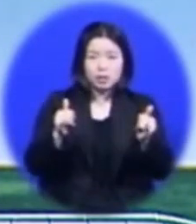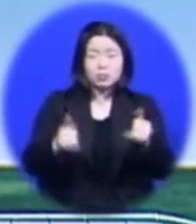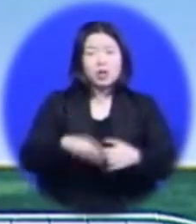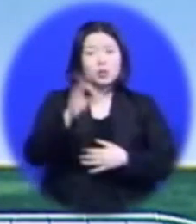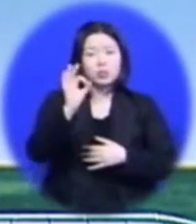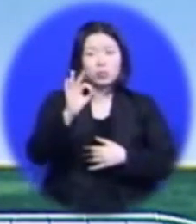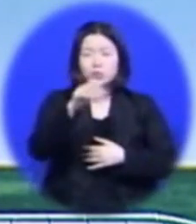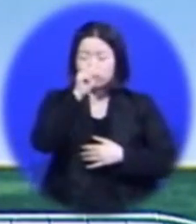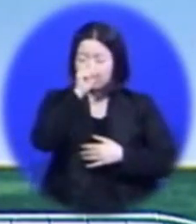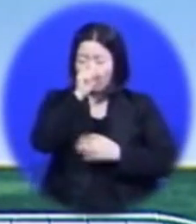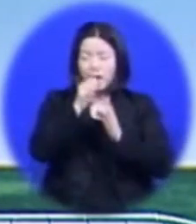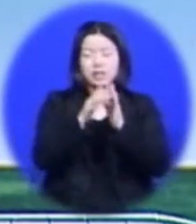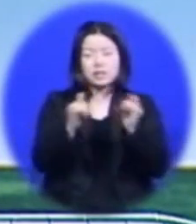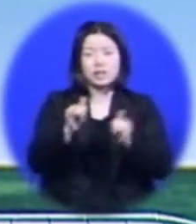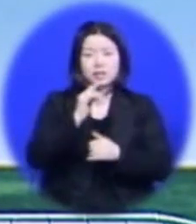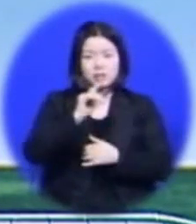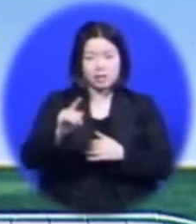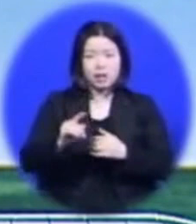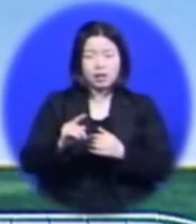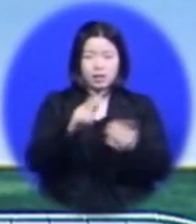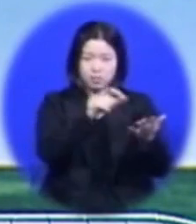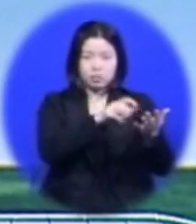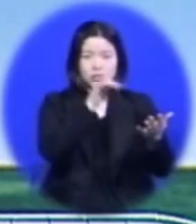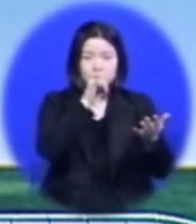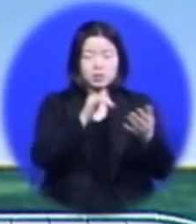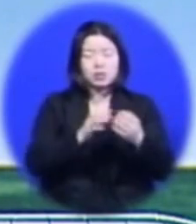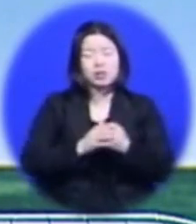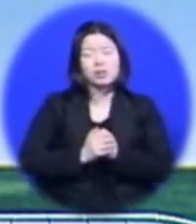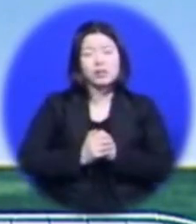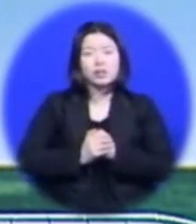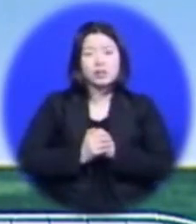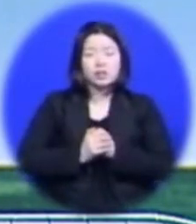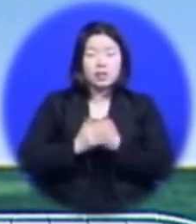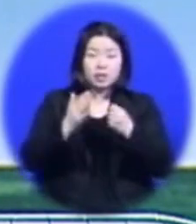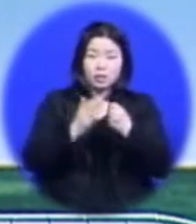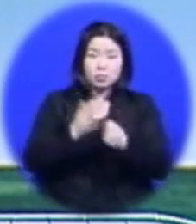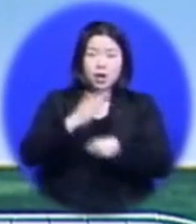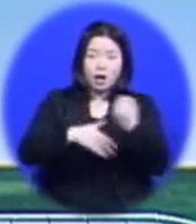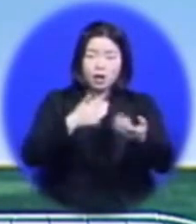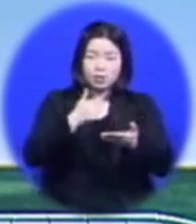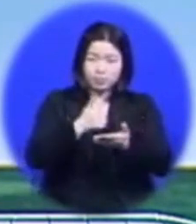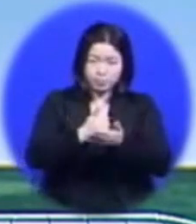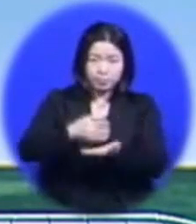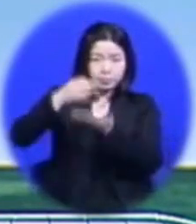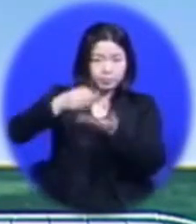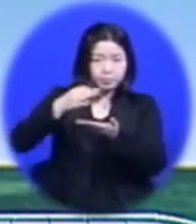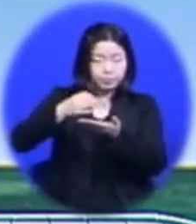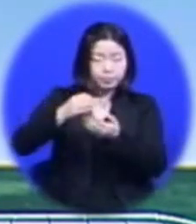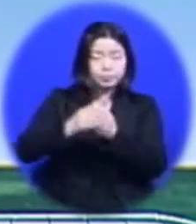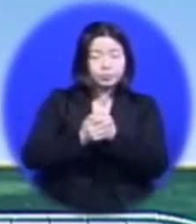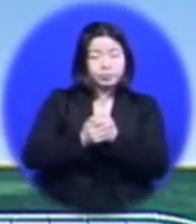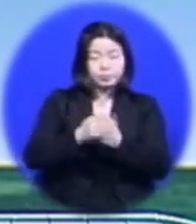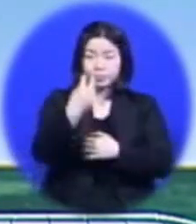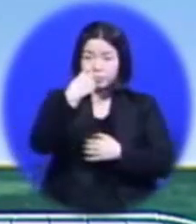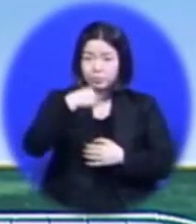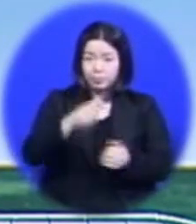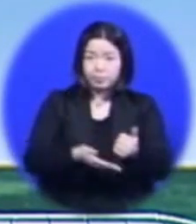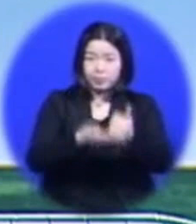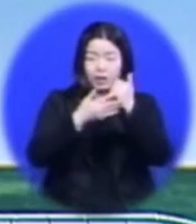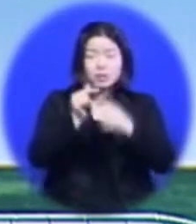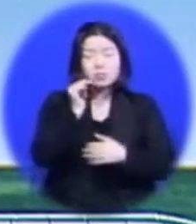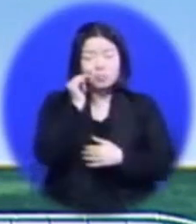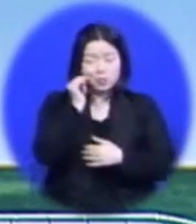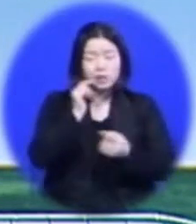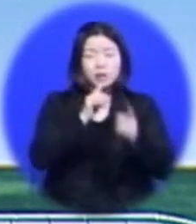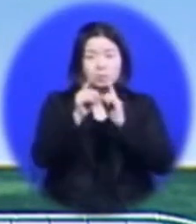돈을 좋아하는 자들이라 이렇게 말을 했습니다. 그러니까 하나님과 재물을 겸하여 섬길 수 없다는 말을